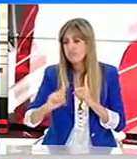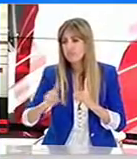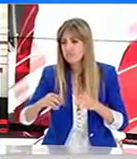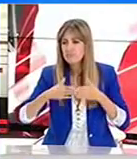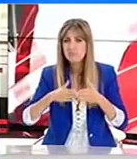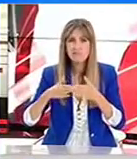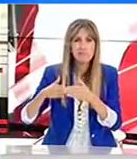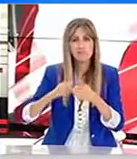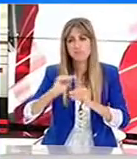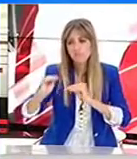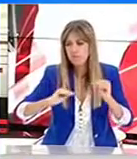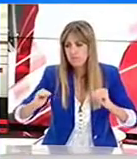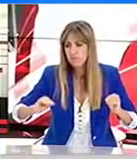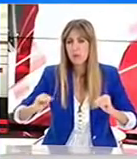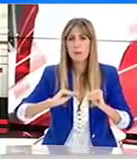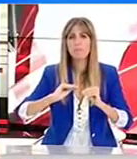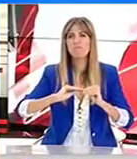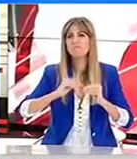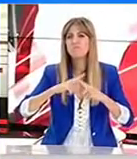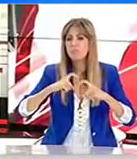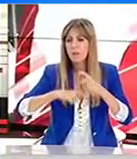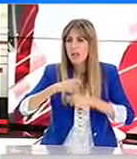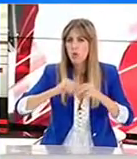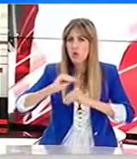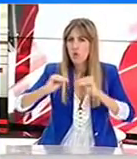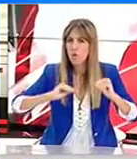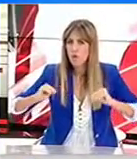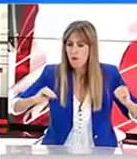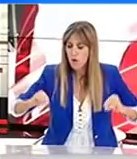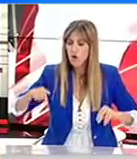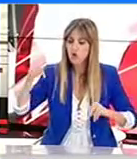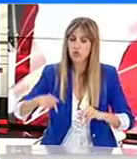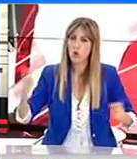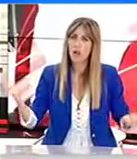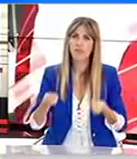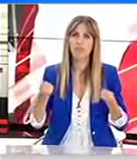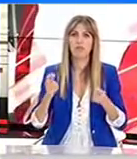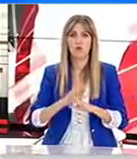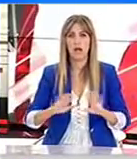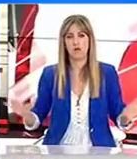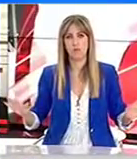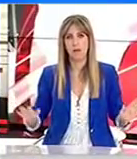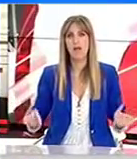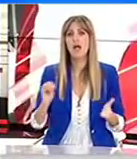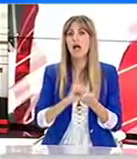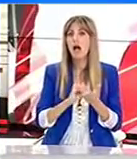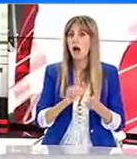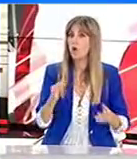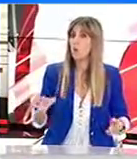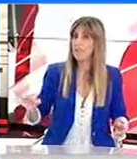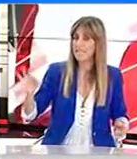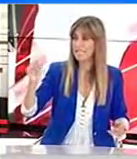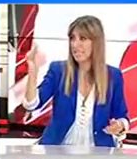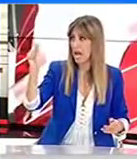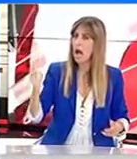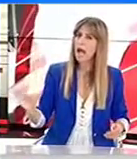χρόνια μιλάγαμε για νησιωτικότητα και για εξαιρέσεις του ΦΠΑ που αφορούσαν κυρίως τα νησιά του Αιγαίου, δεν αφορούσαν